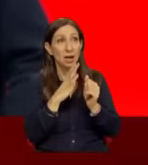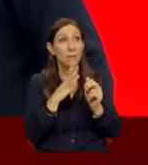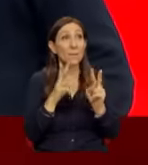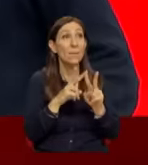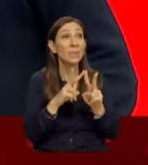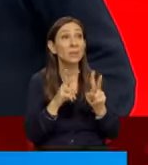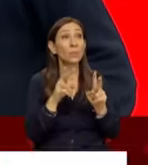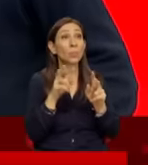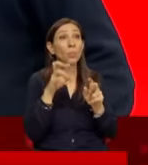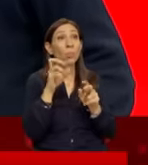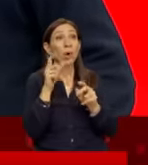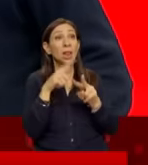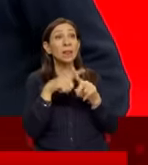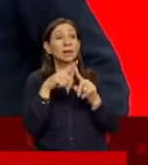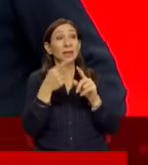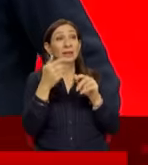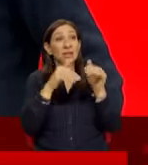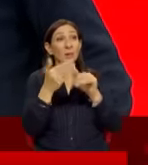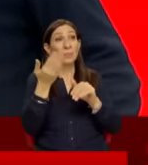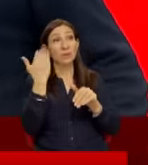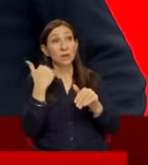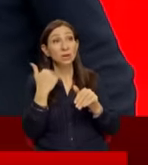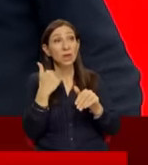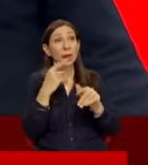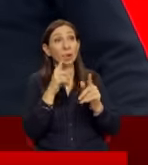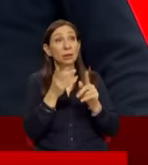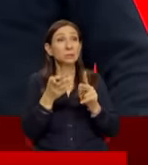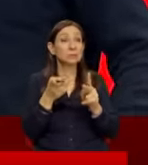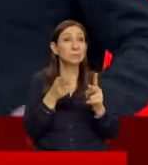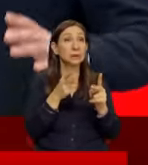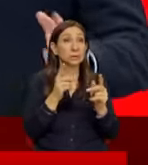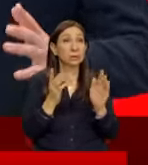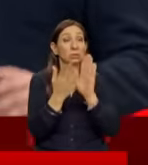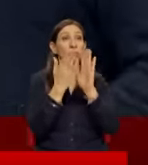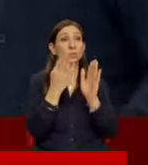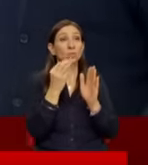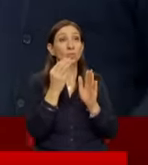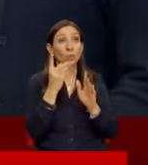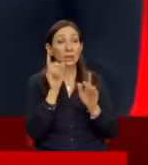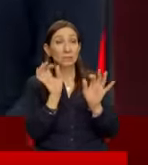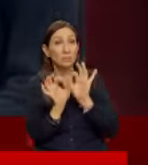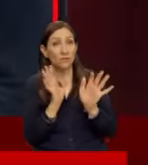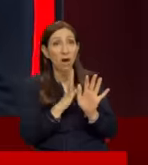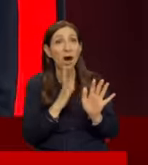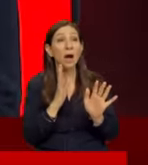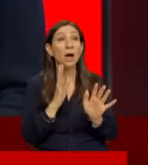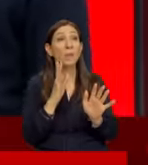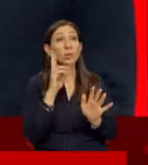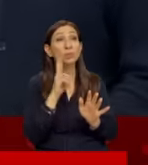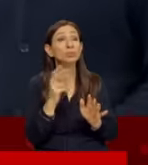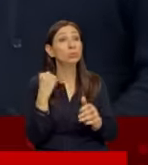Mehmet Polat da seçimden bir hafta kadar önce Bülent Tiryaki lehine çekiliyor. Yani ciddi bir dominasyon var. Ve